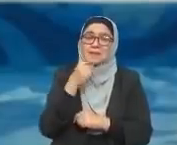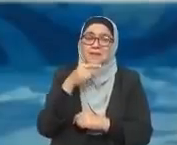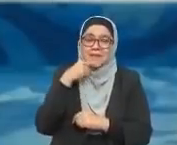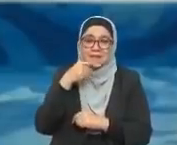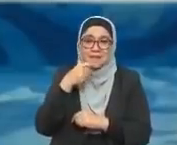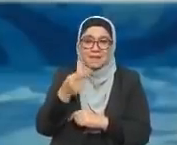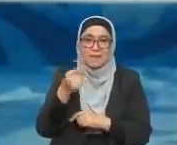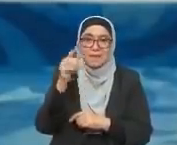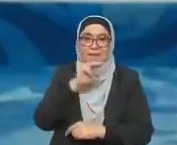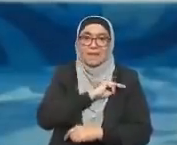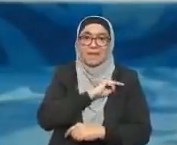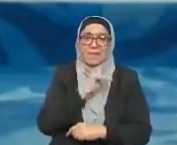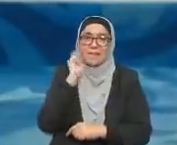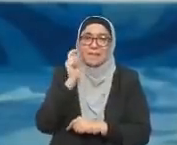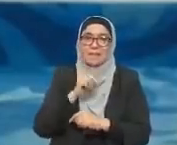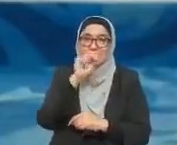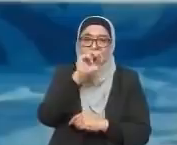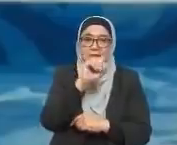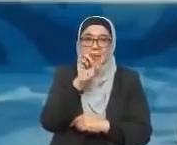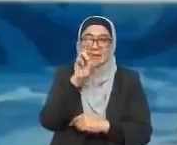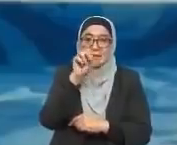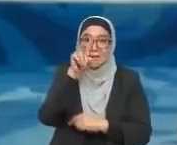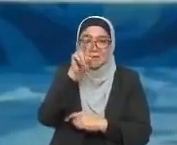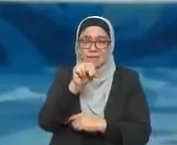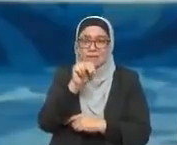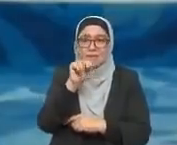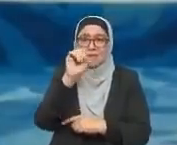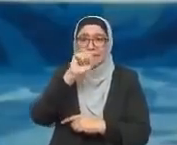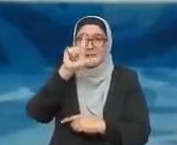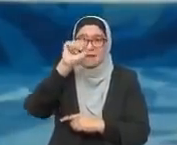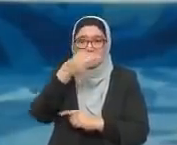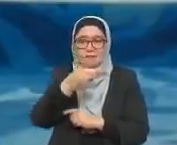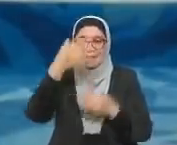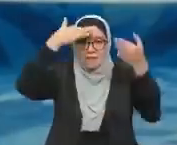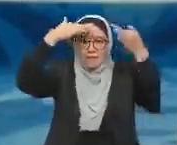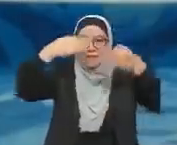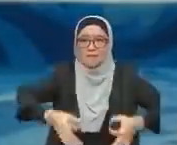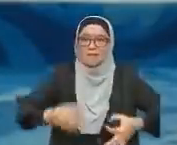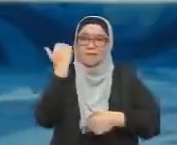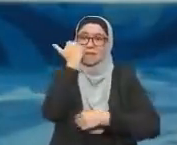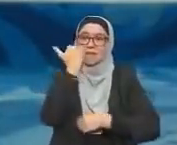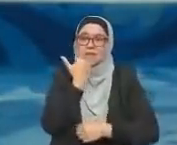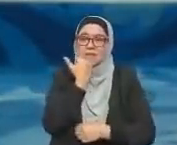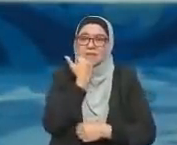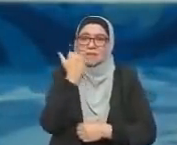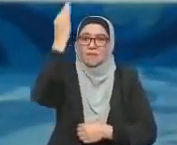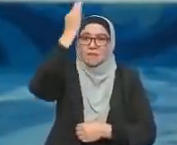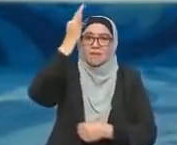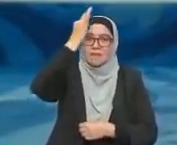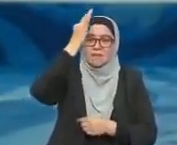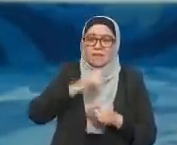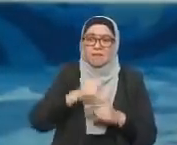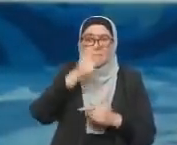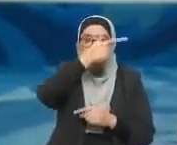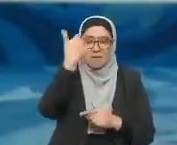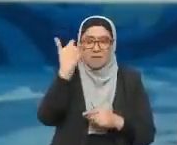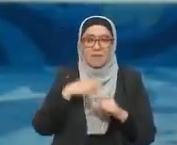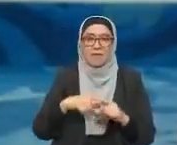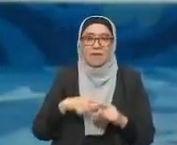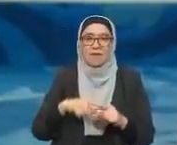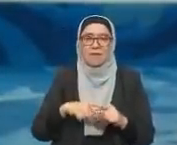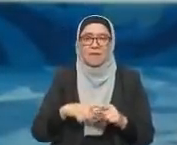loading Saleh yang diputuskan hematom sekutuan saya dalam pandangan sedih ada maka masa ituan mengambil